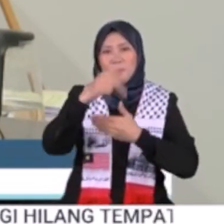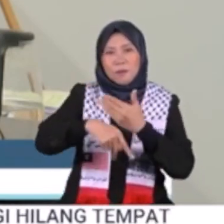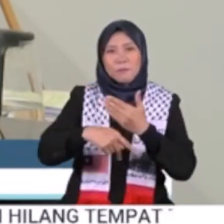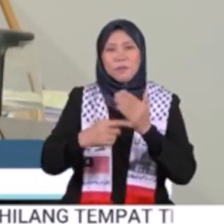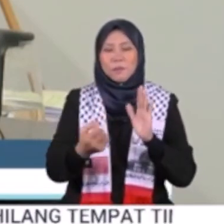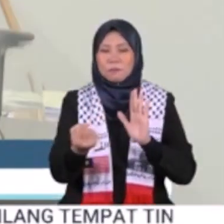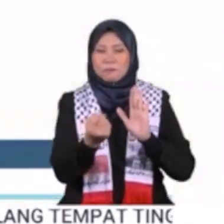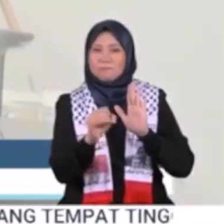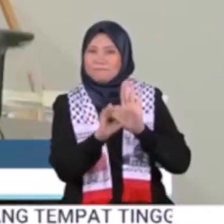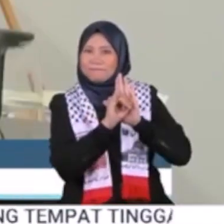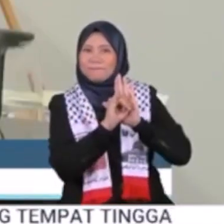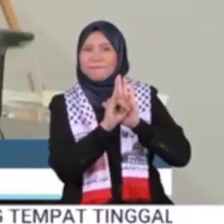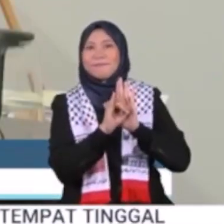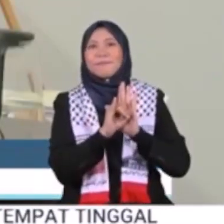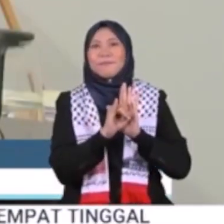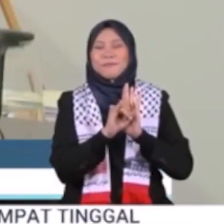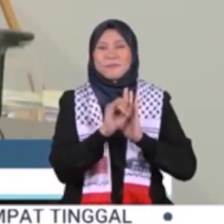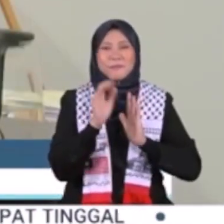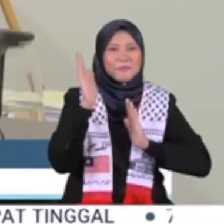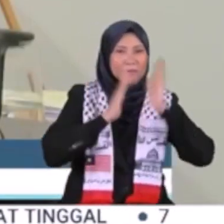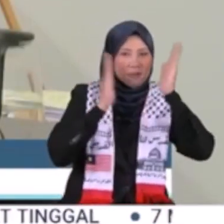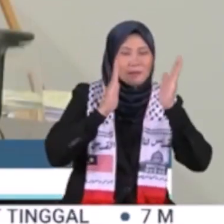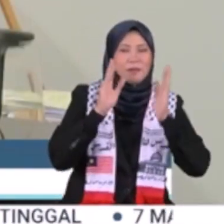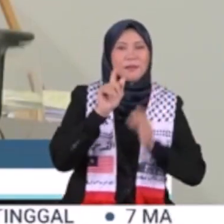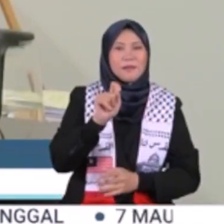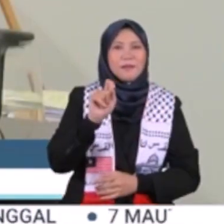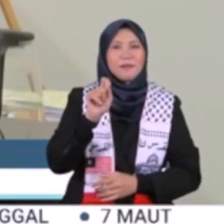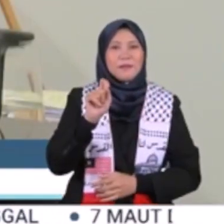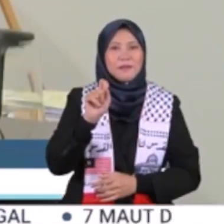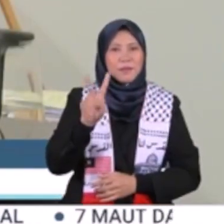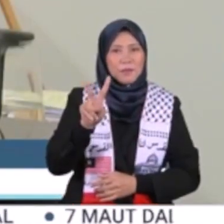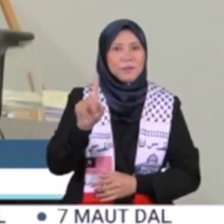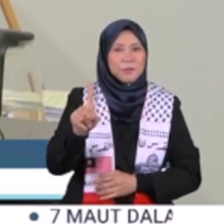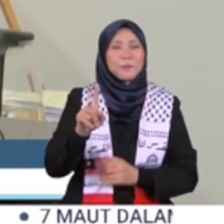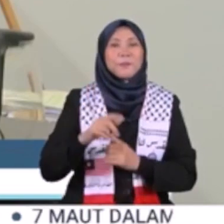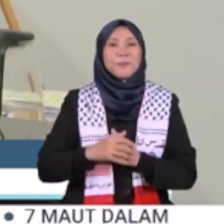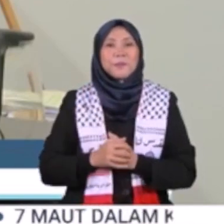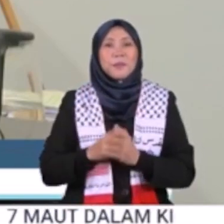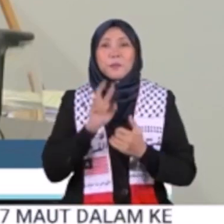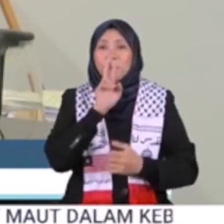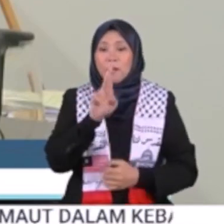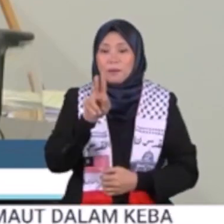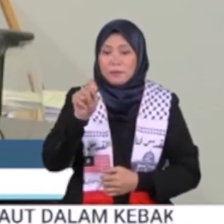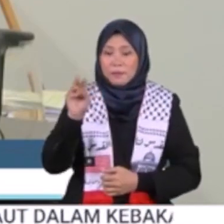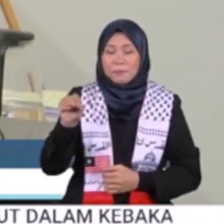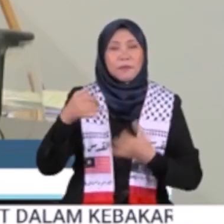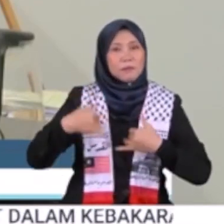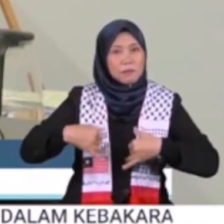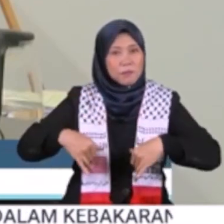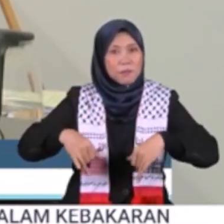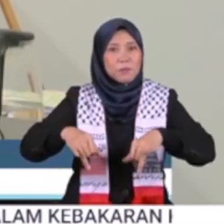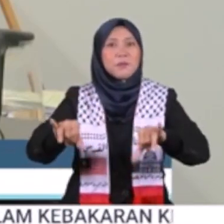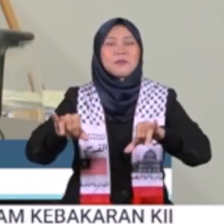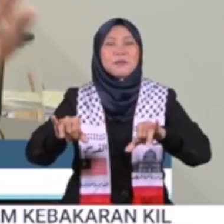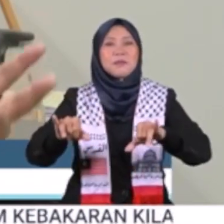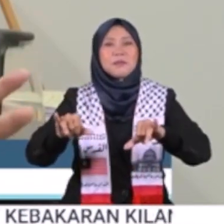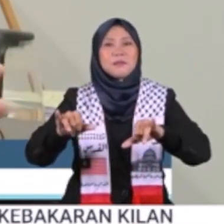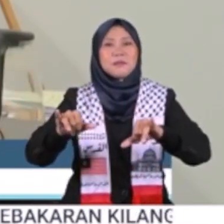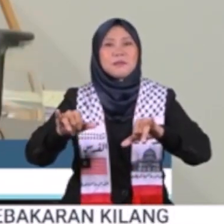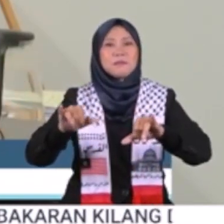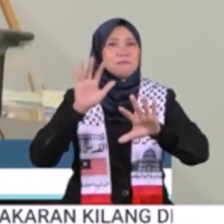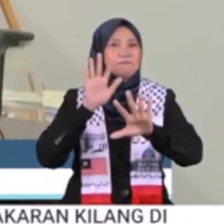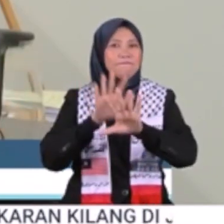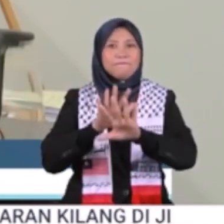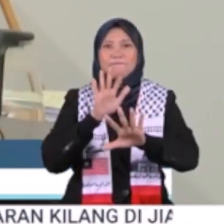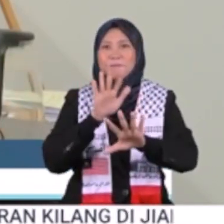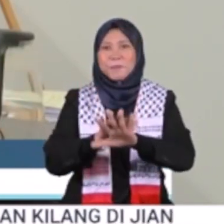jenama televisyen kita. Kalau kita tahu bagaimana untuk memenuhi citarasa mereka, TV itu akan terus hidup, malah